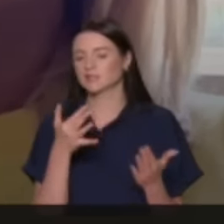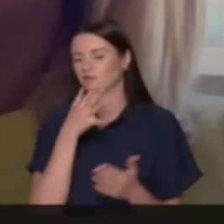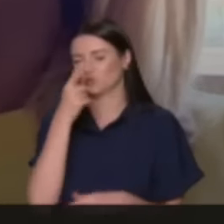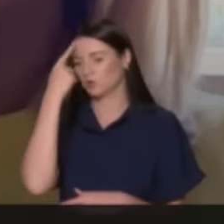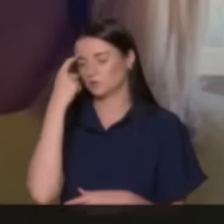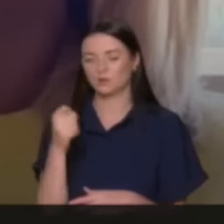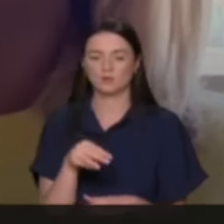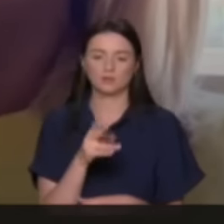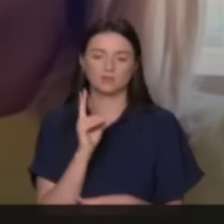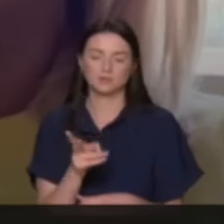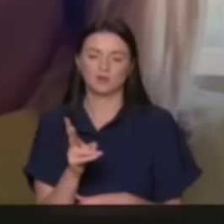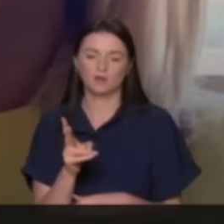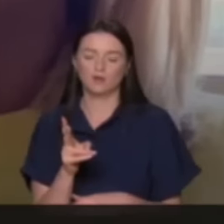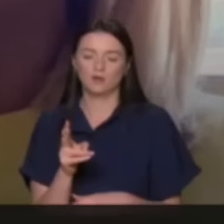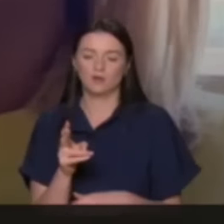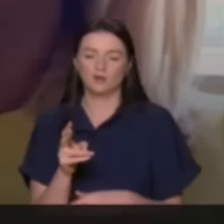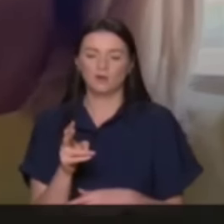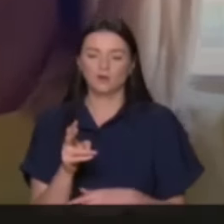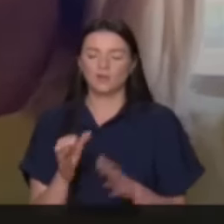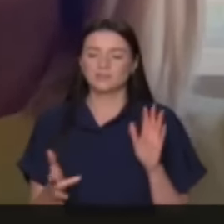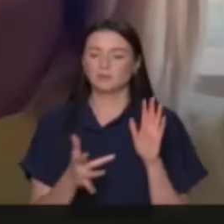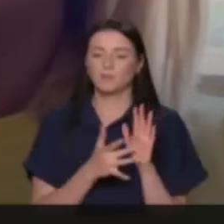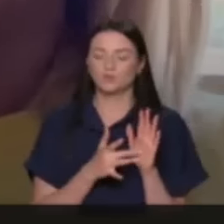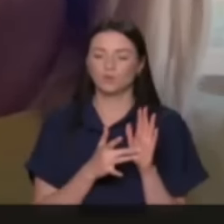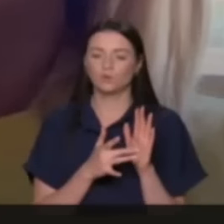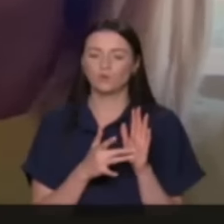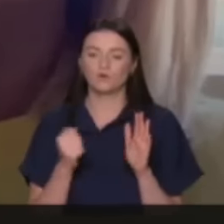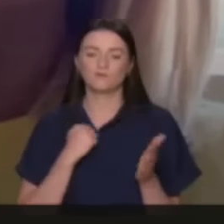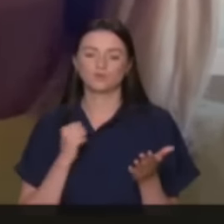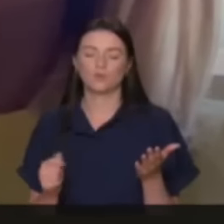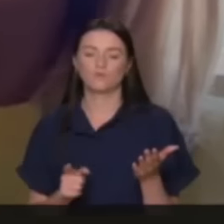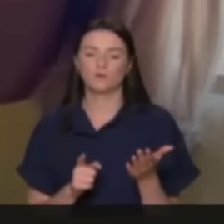ТЦК про свій обов'язок явки з метою оновити свої військово-облікові дані.